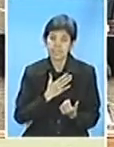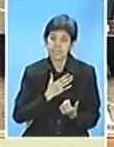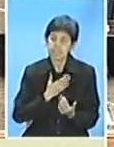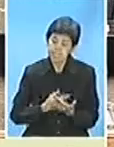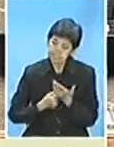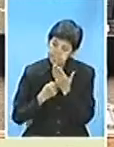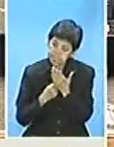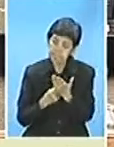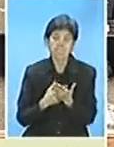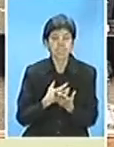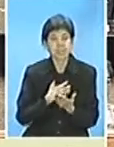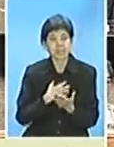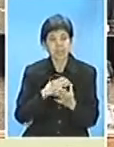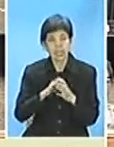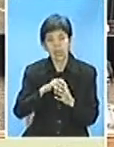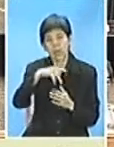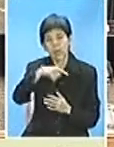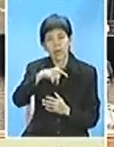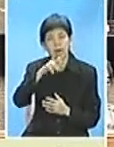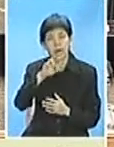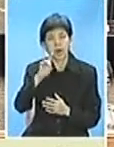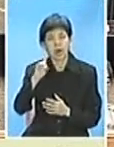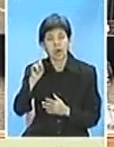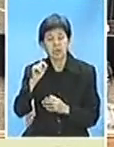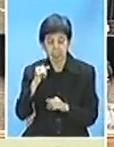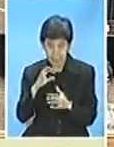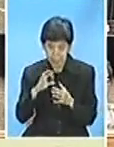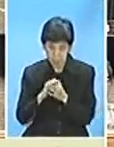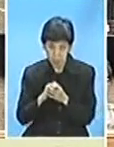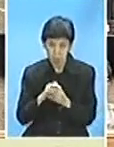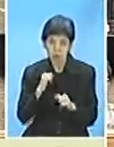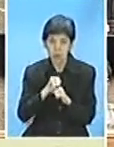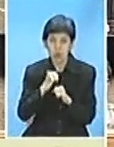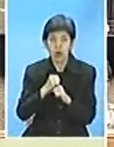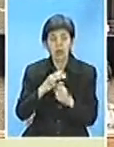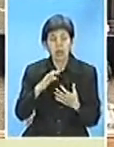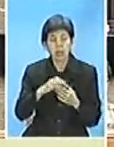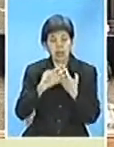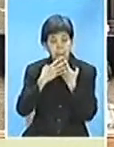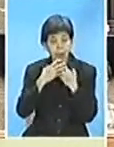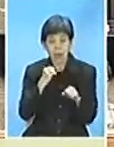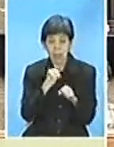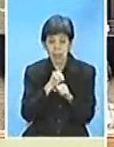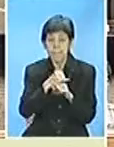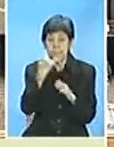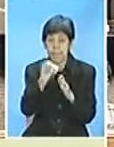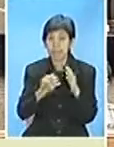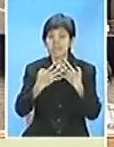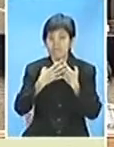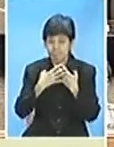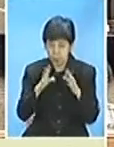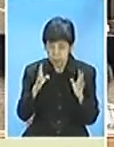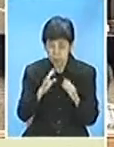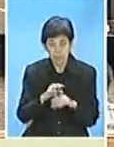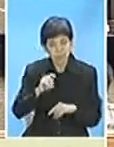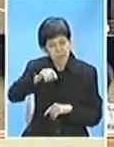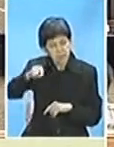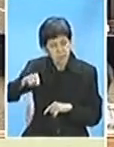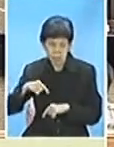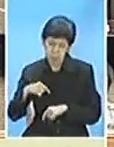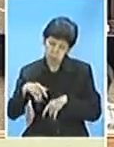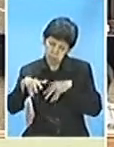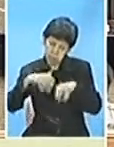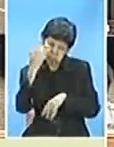อข้อคิดเห็นเกี่ยวกับพระราชกฤษฎีกาพระราชทานอภัยโทษซึ่งเป็นเรื่องที่สร้างความสับส